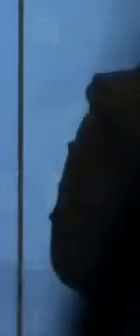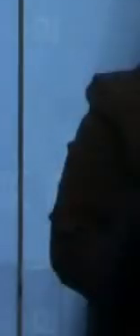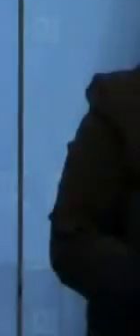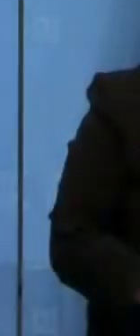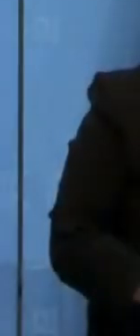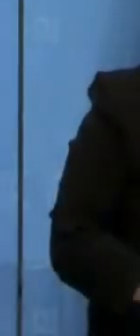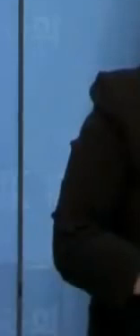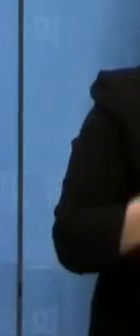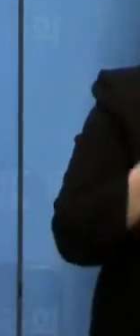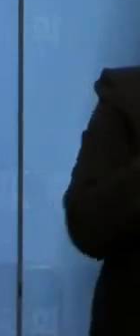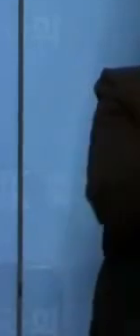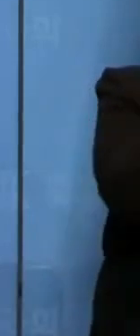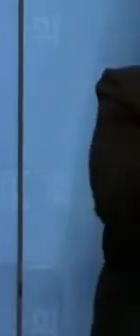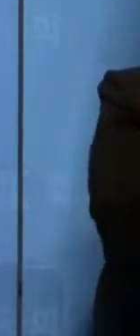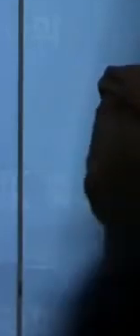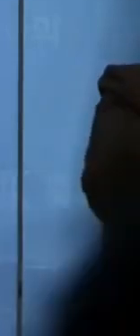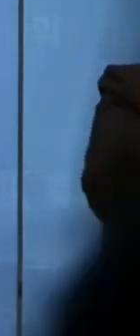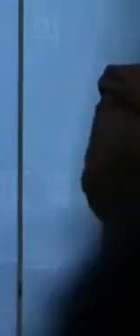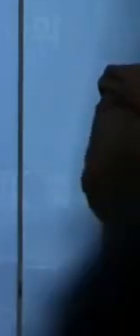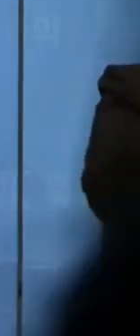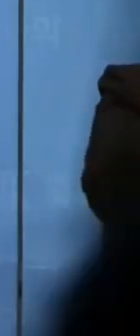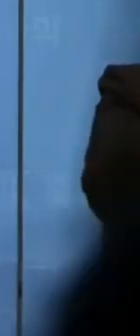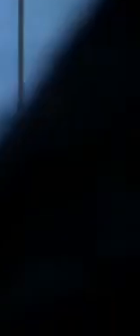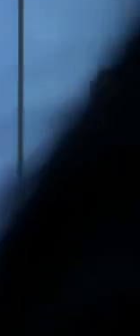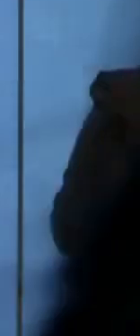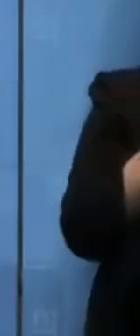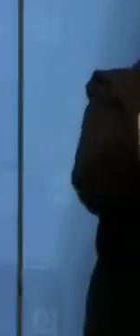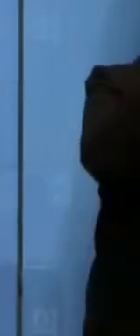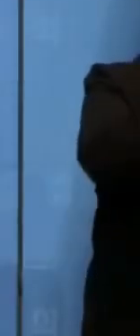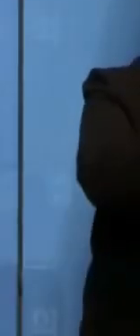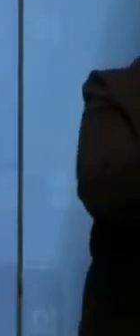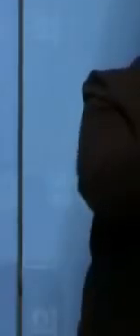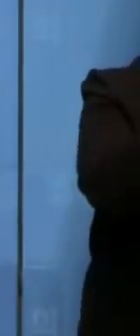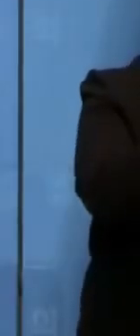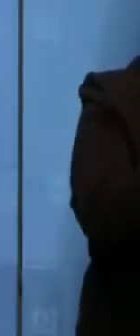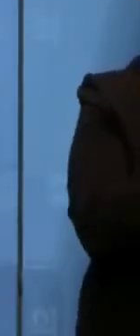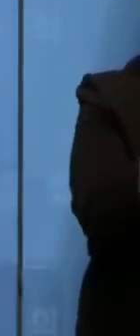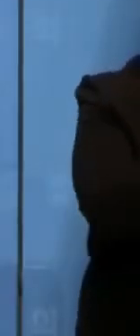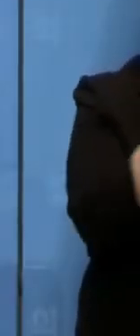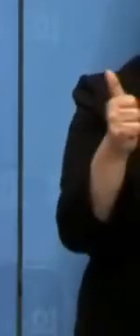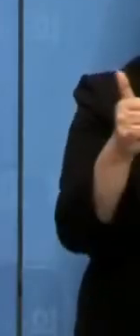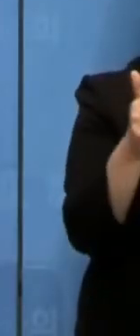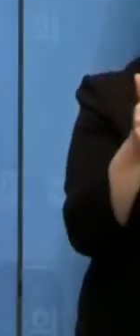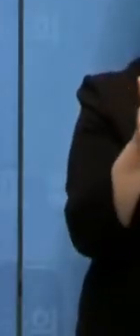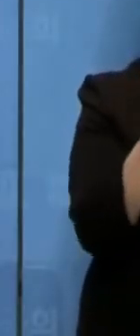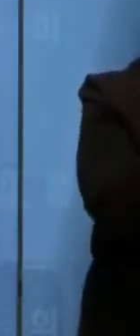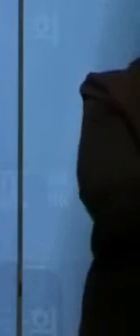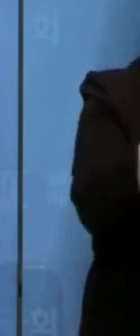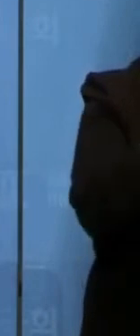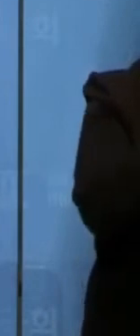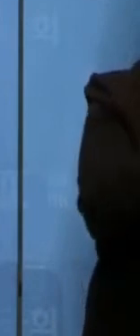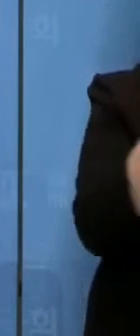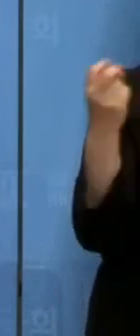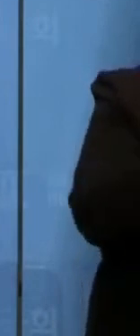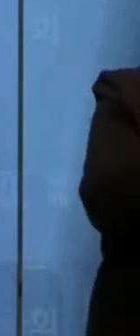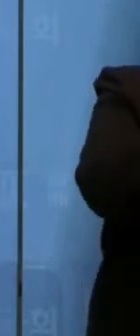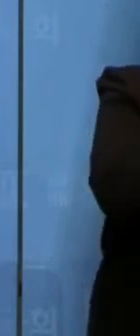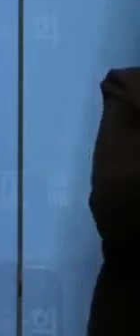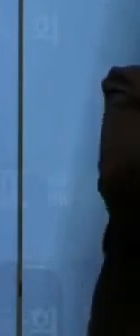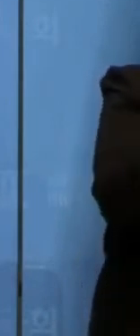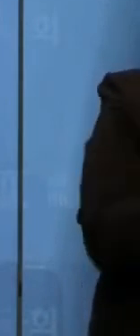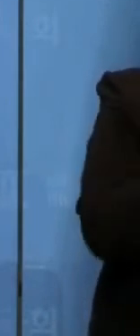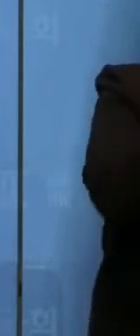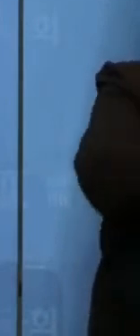저 안철수, 이번 선거에서 국민들께서 야권에 다시 기회를 주신다면